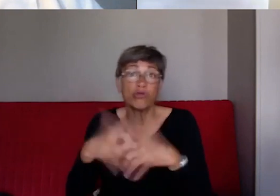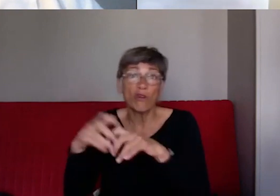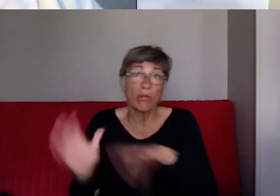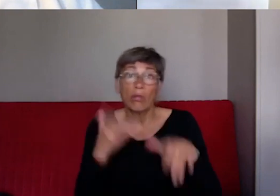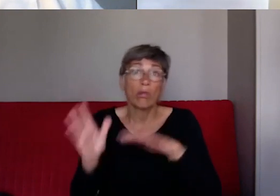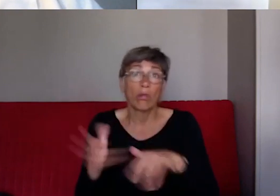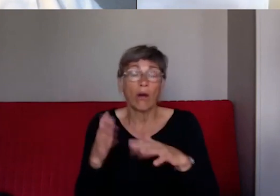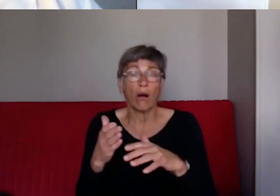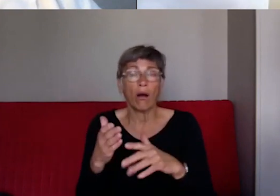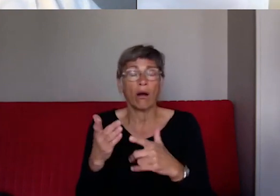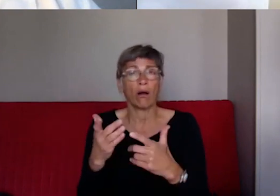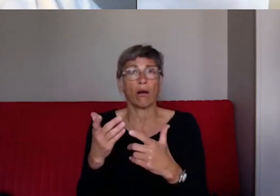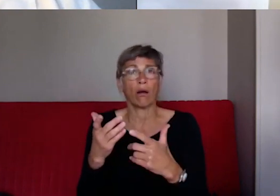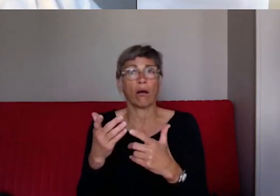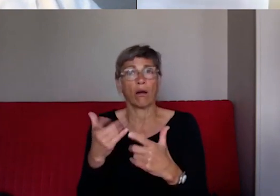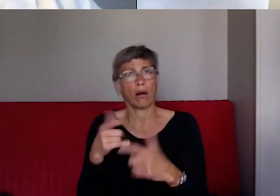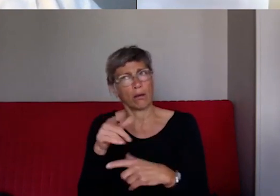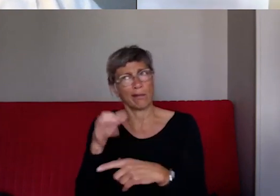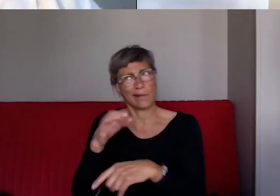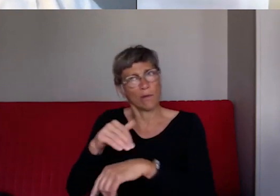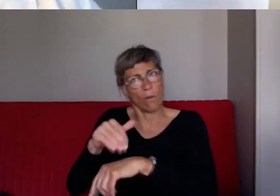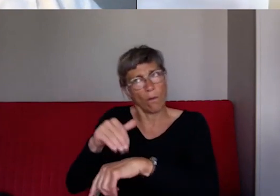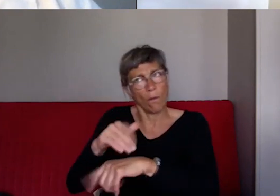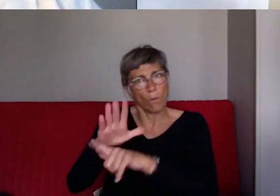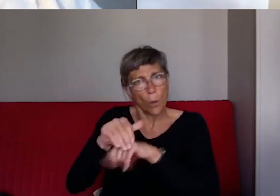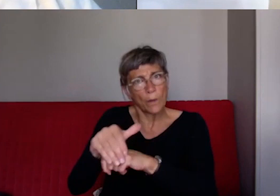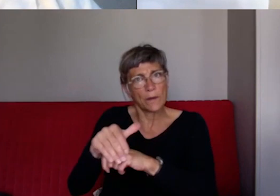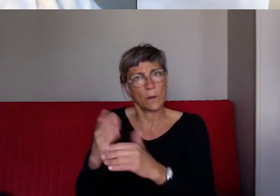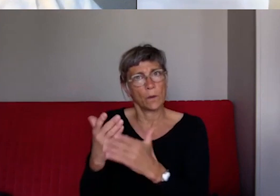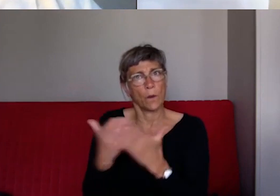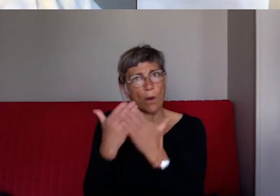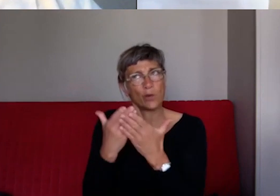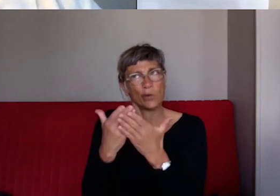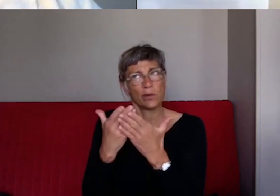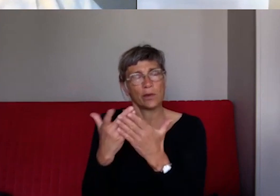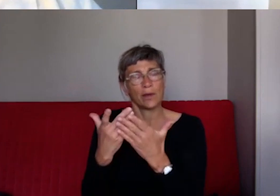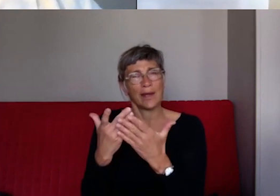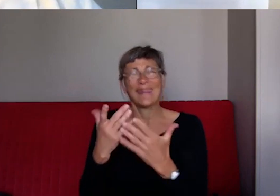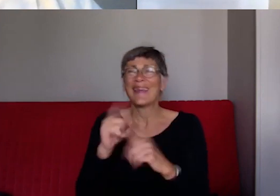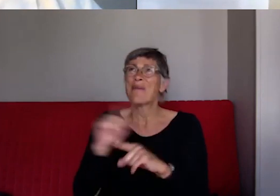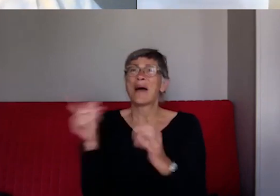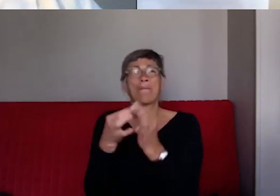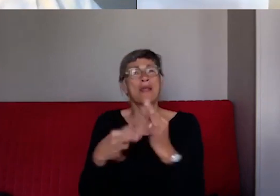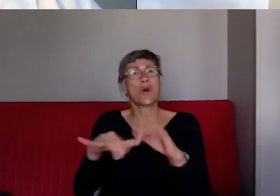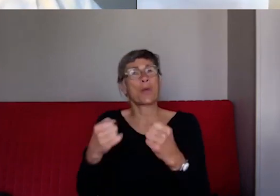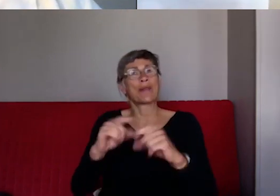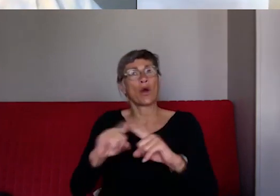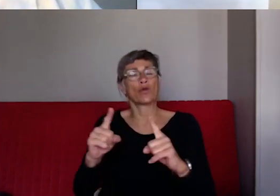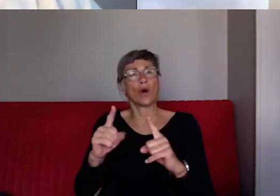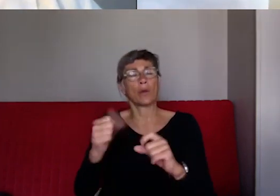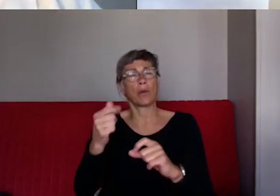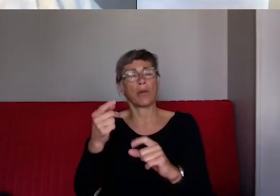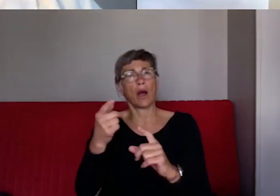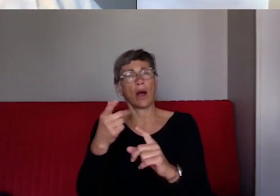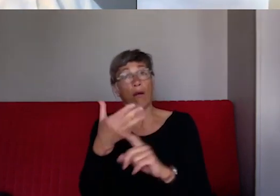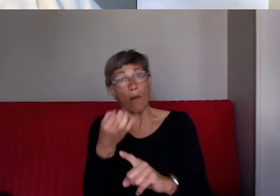Lui recommande de continuer des études. Donc, ce n'était pas un bilan de compétences, évidemment, mais ça a été déjà une première étincelle